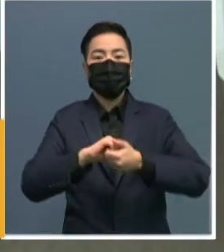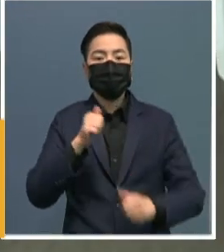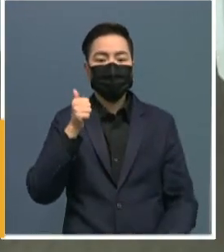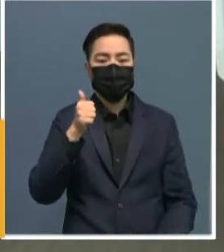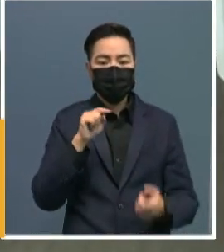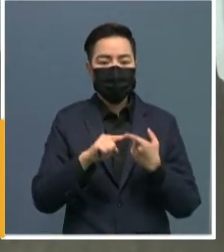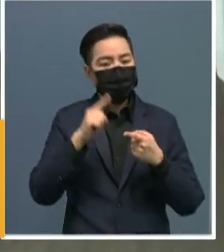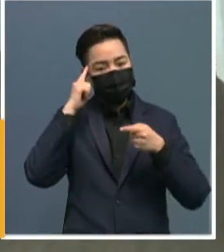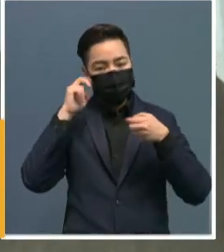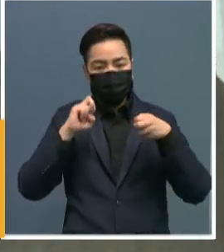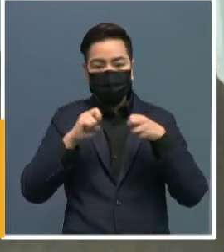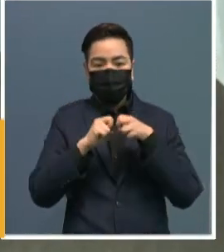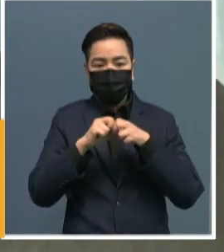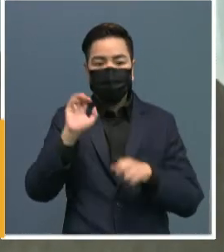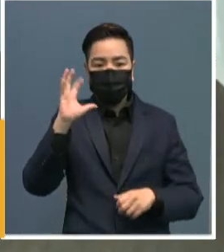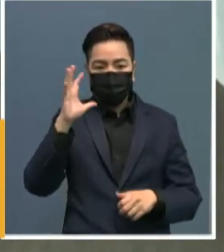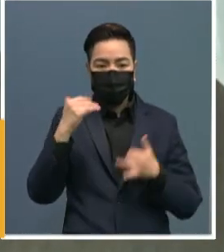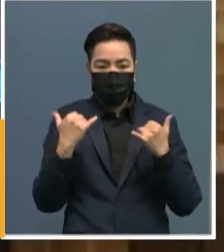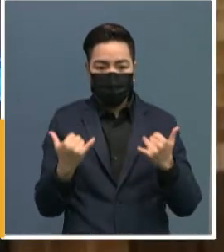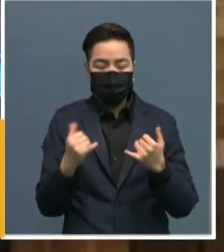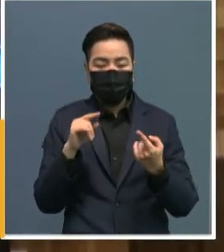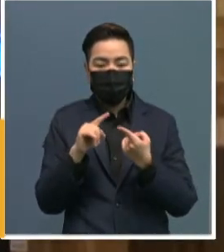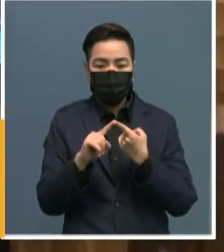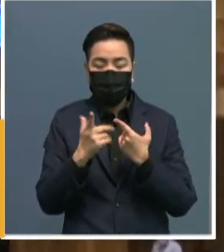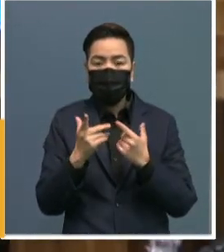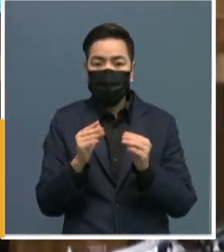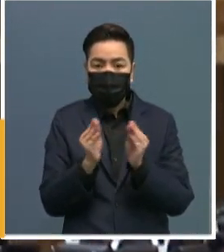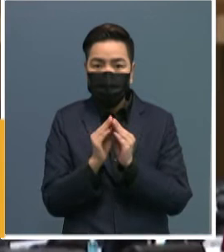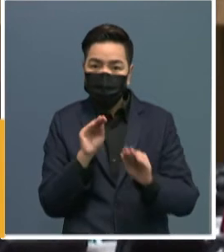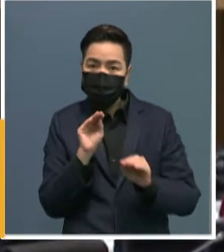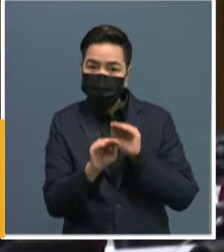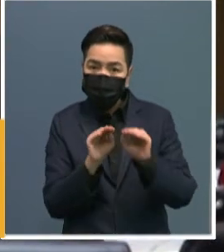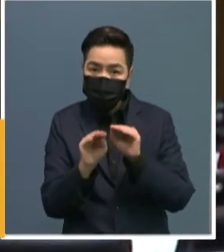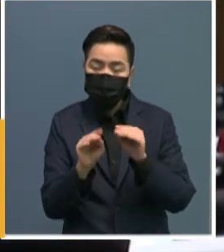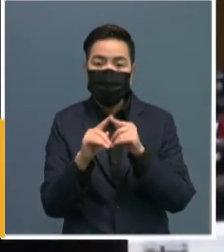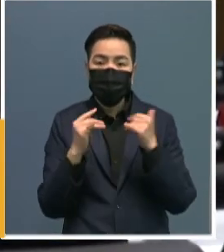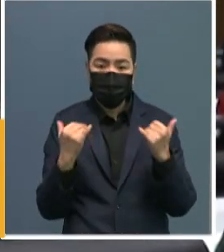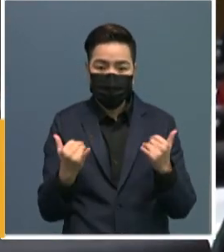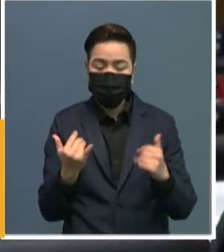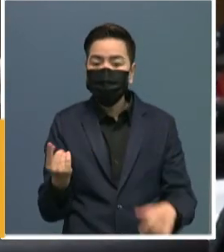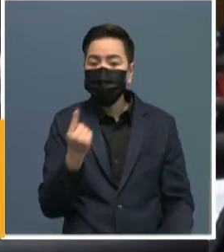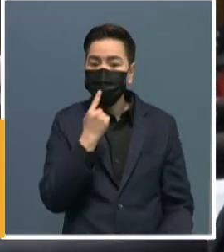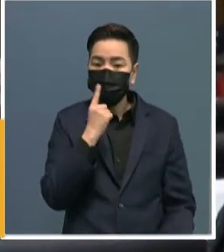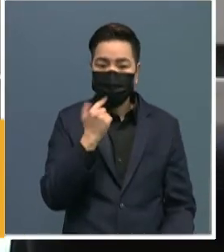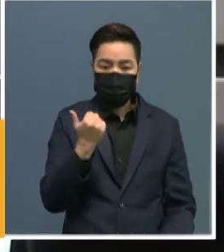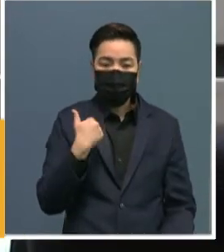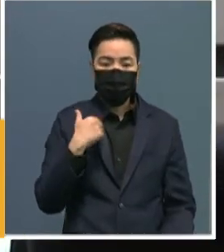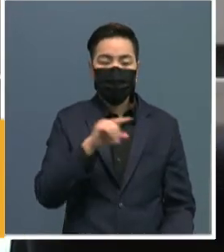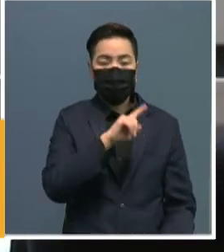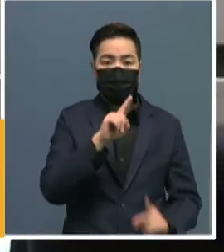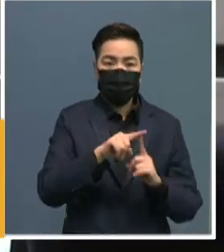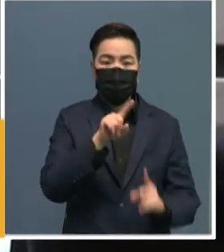อยู่แล้วแหละไม่น่ามีปัญหาอะไรล่ะคะส่วนเรื่องของการลงมติร่างแก้ไขรัฐธรรมนูญก็บอกว่า